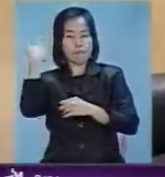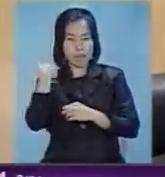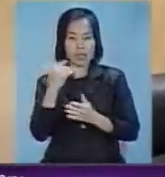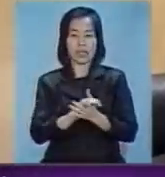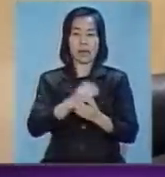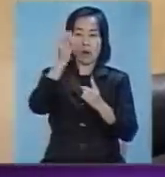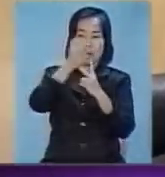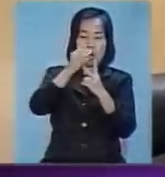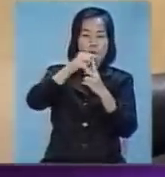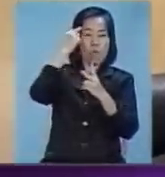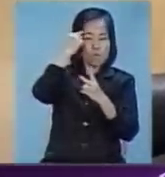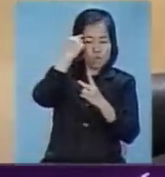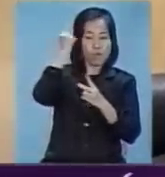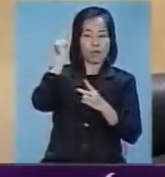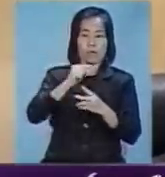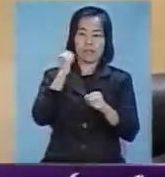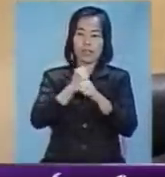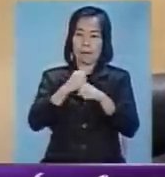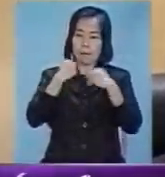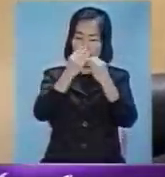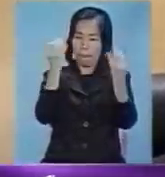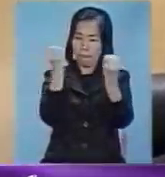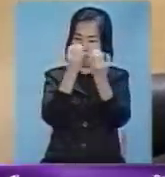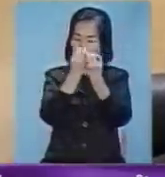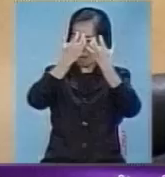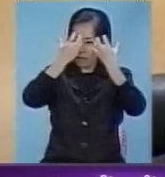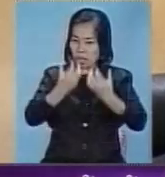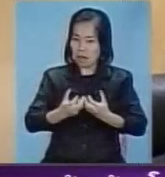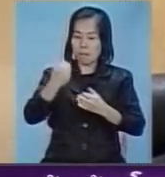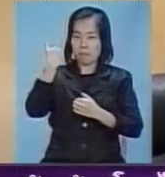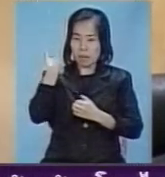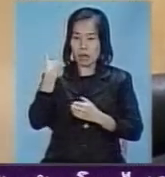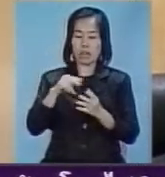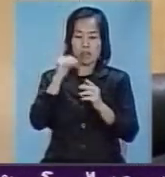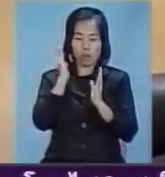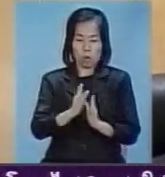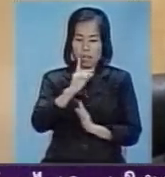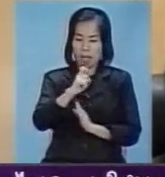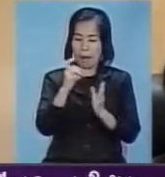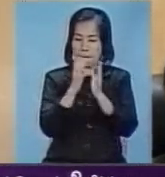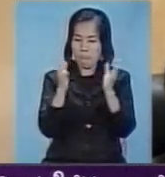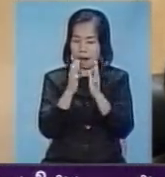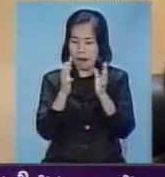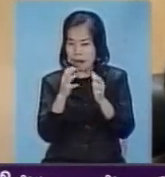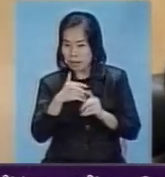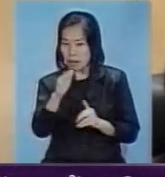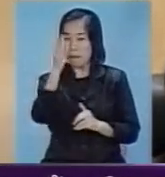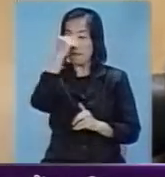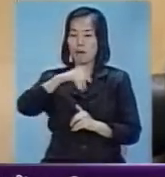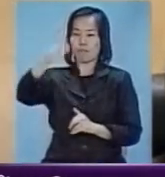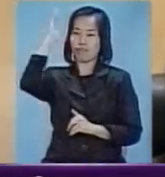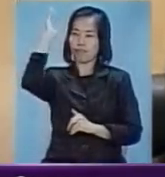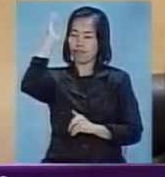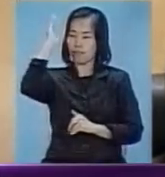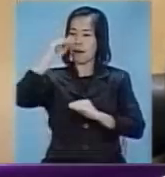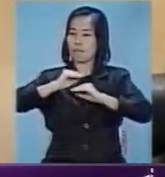รู้ว่าจะต้องสร้างสถานการณให้ร่นแรงขึ้นไมมยอดคนตายมากๆ จะได้เอาไปโครสน